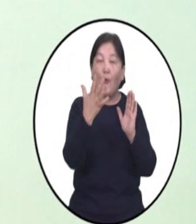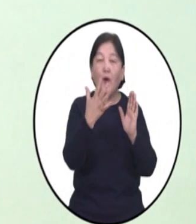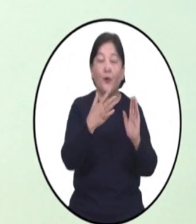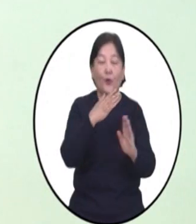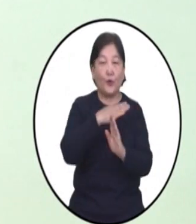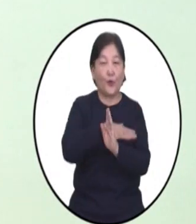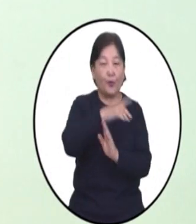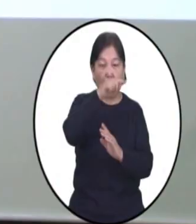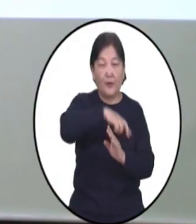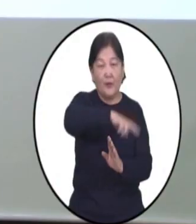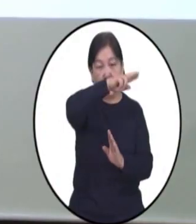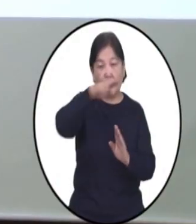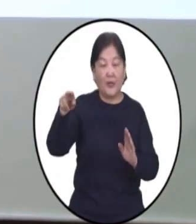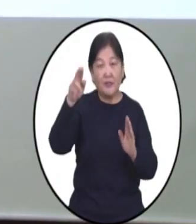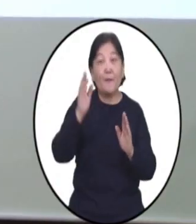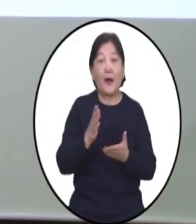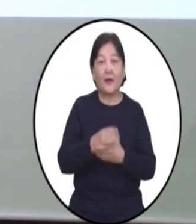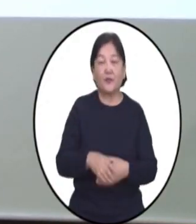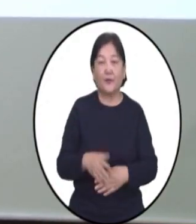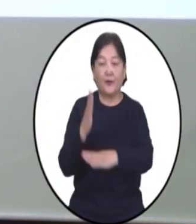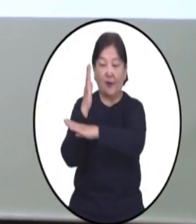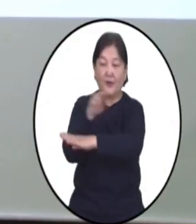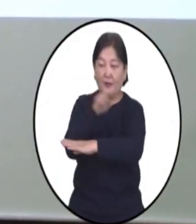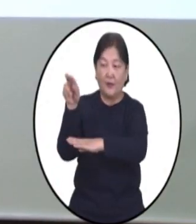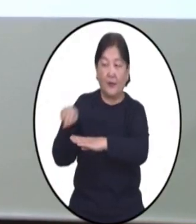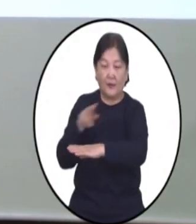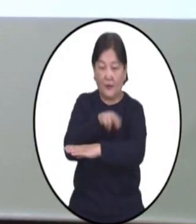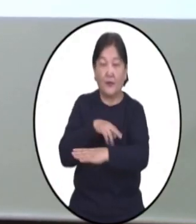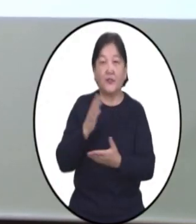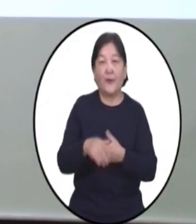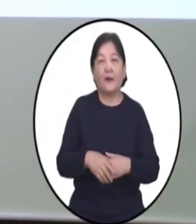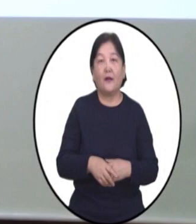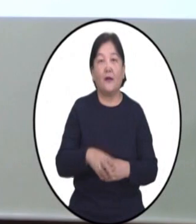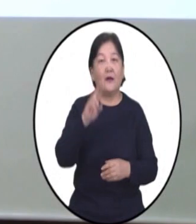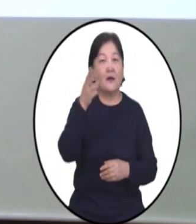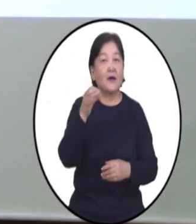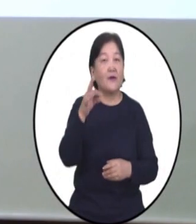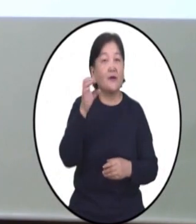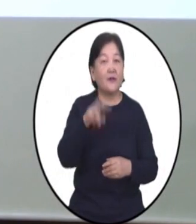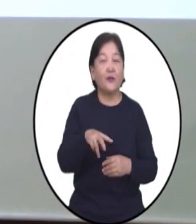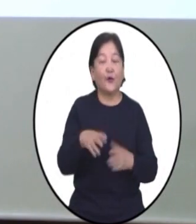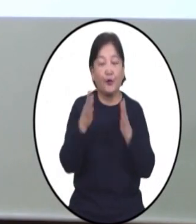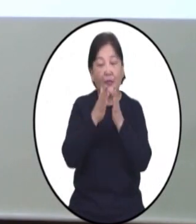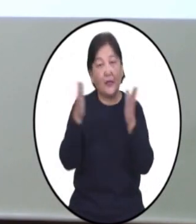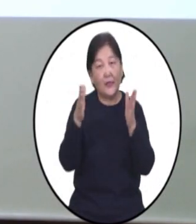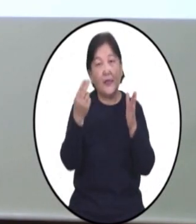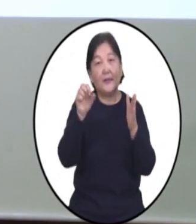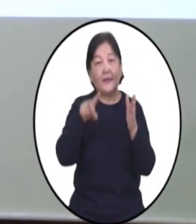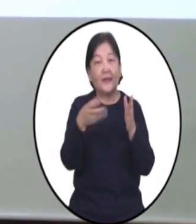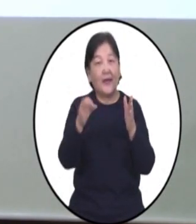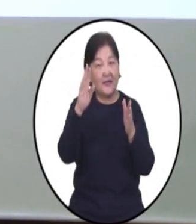юм бол 1/4 дахь утгыг илэрхийлнэ гэсэн үг. За, мөн кавертел хоорондын далайцыг олно. Тэр нь бол яг